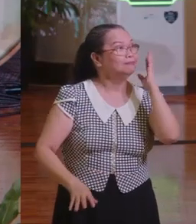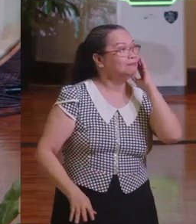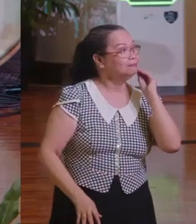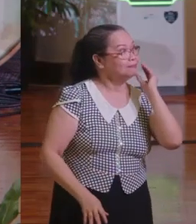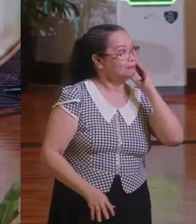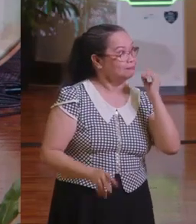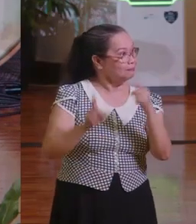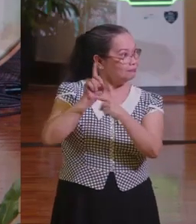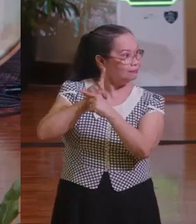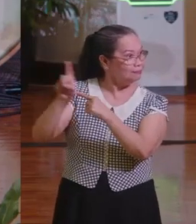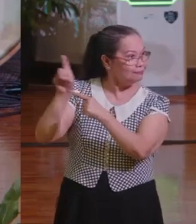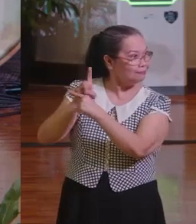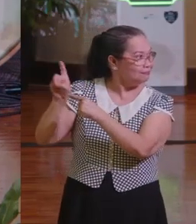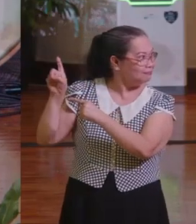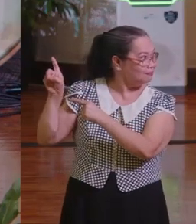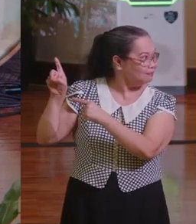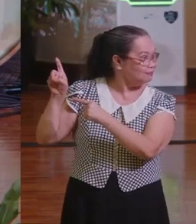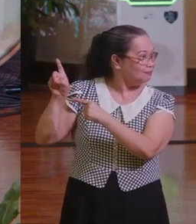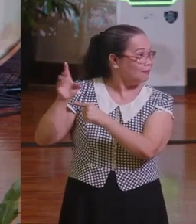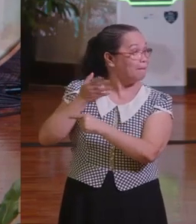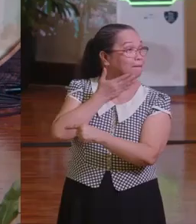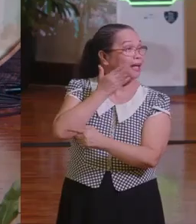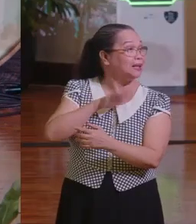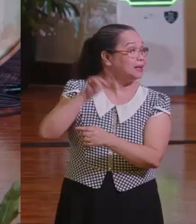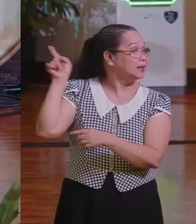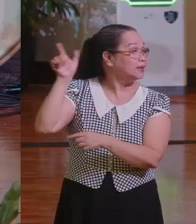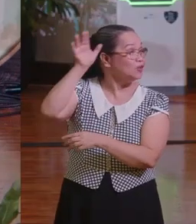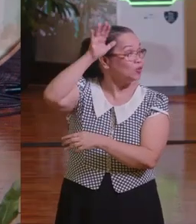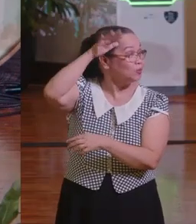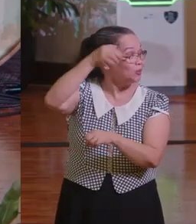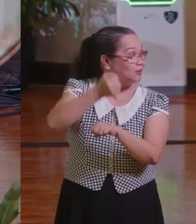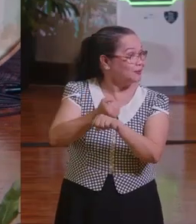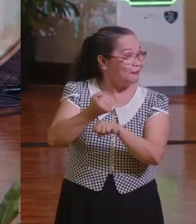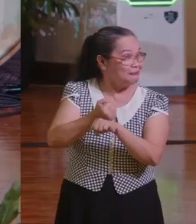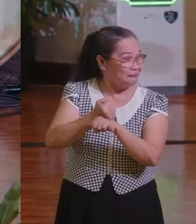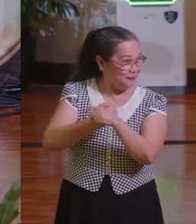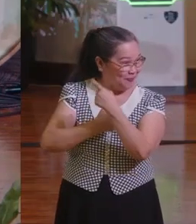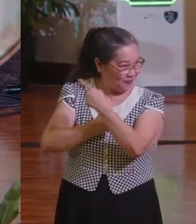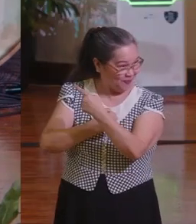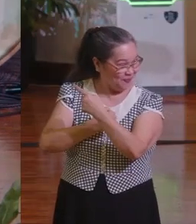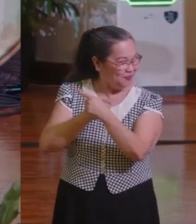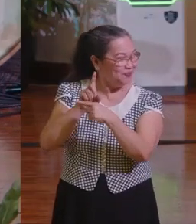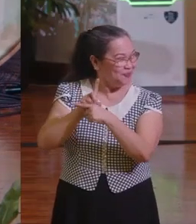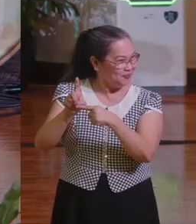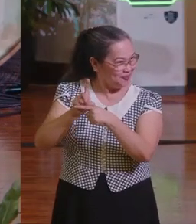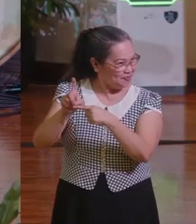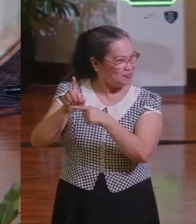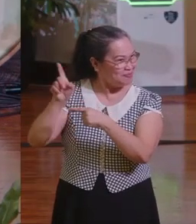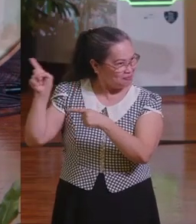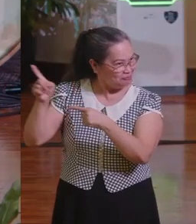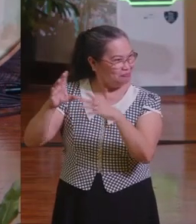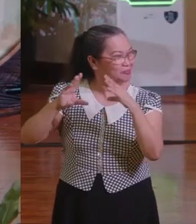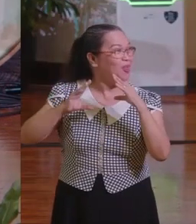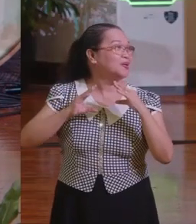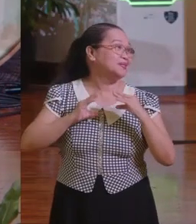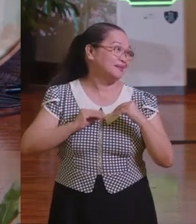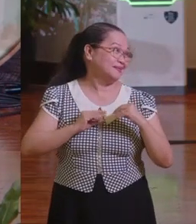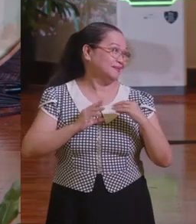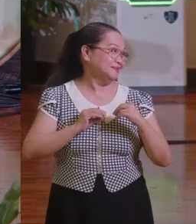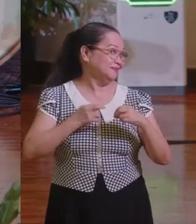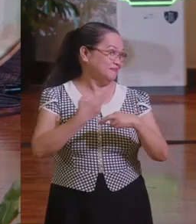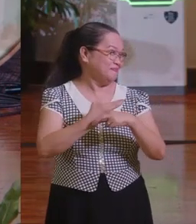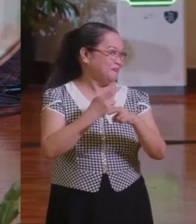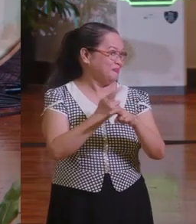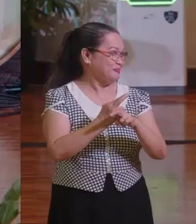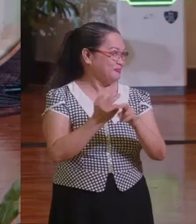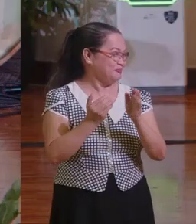ng church discipline. Dinisiplina po ako, no? At dinisiplina po ako with gentleness to restore